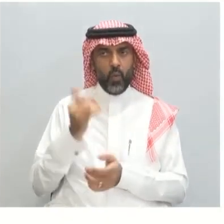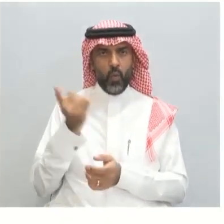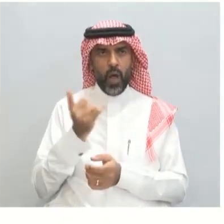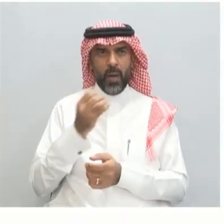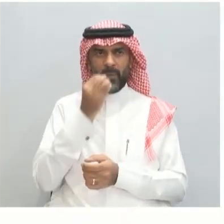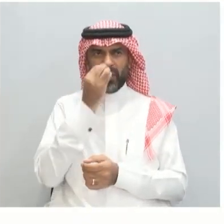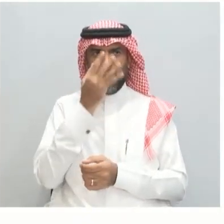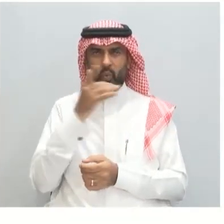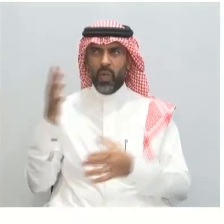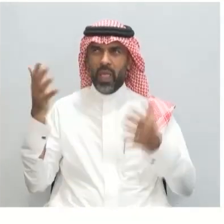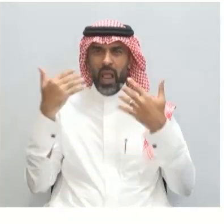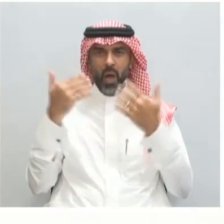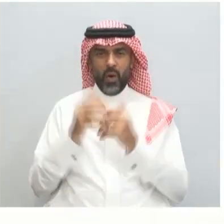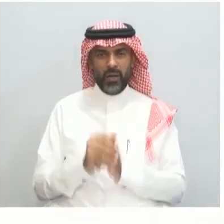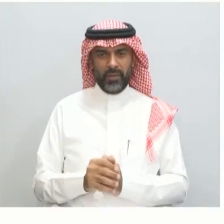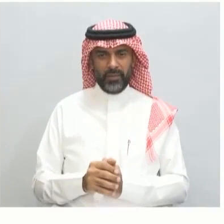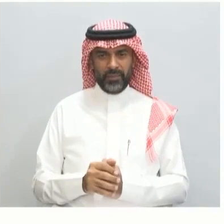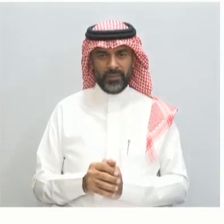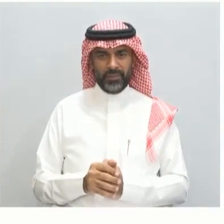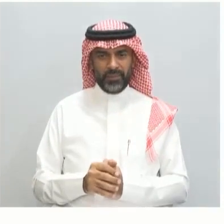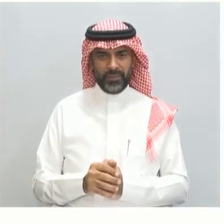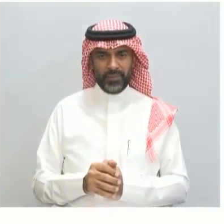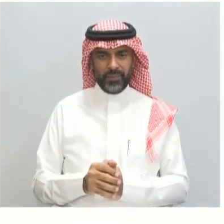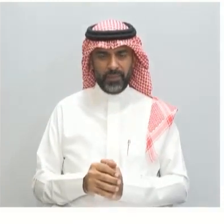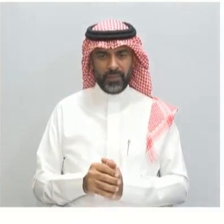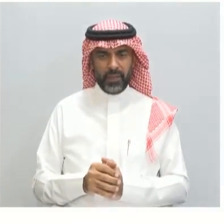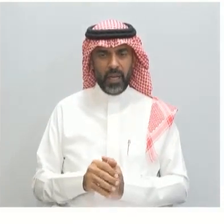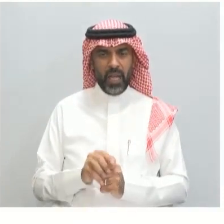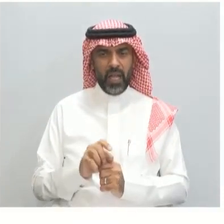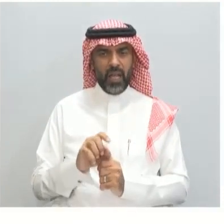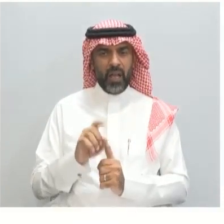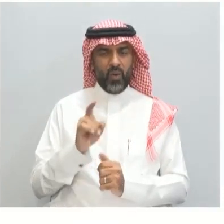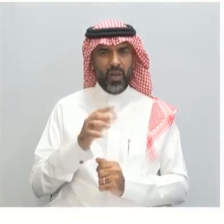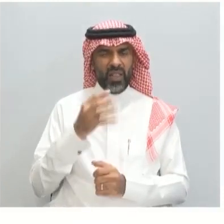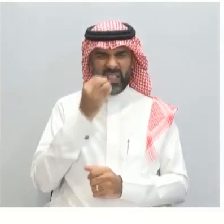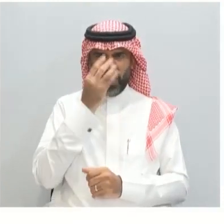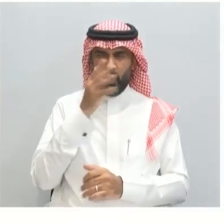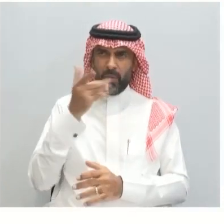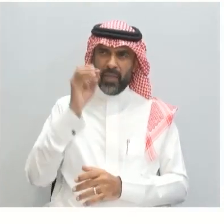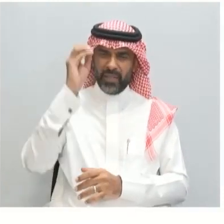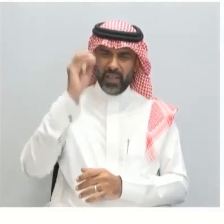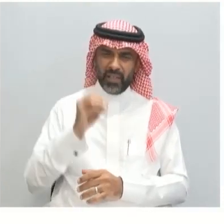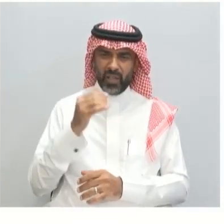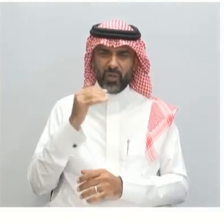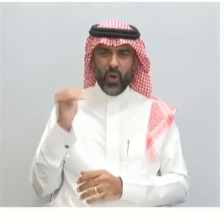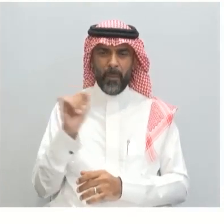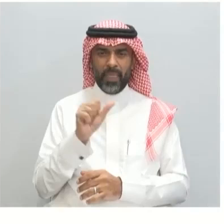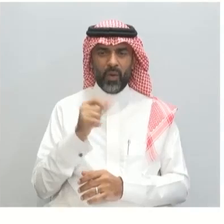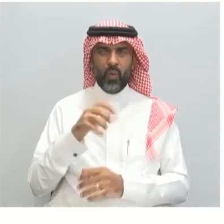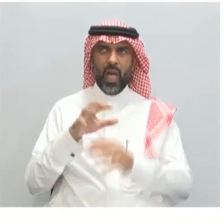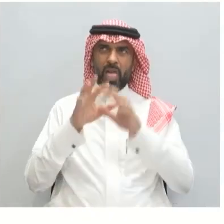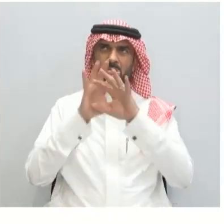الملوثات التي تلوث الغلاف الجوي واهم اثار التلوث الساقط الحمضي والضباب